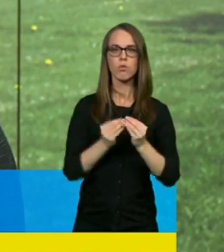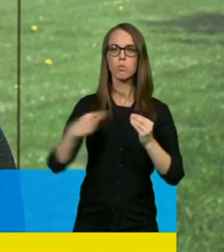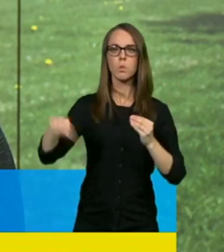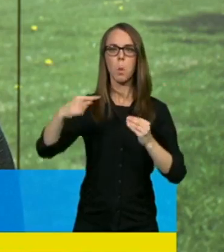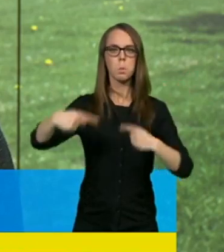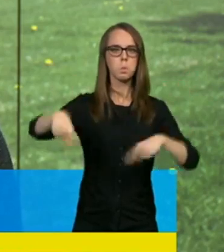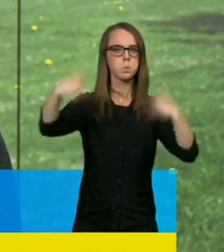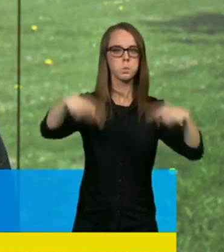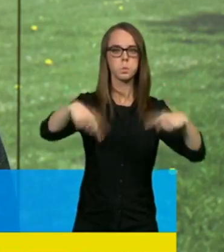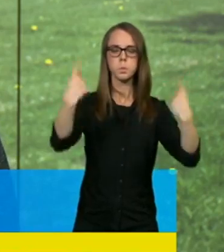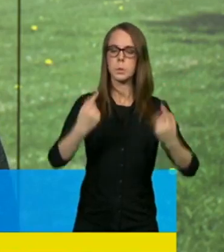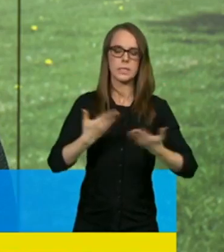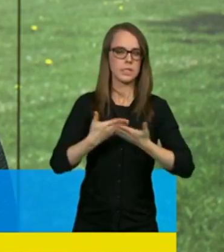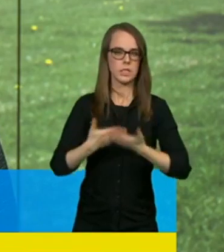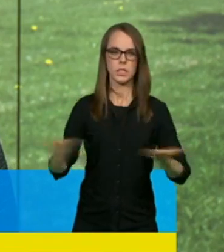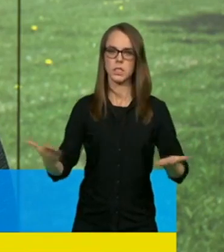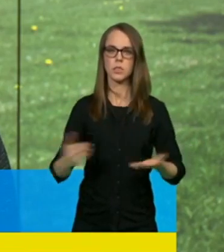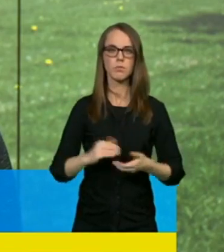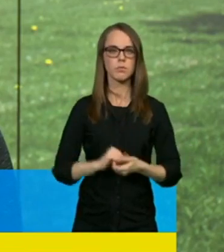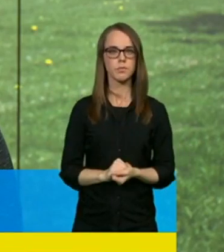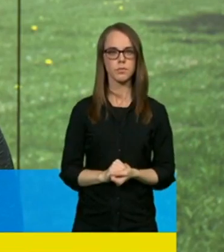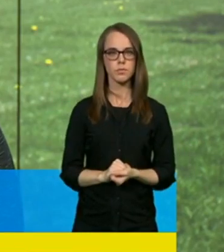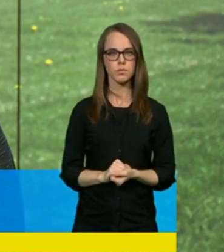Asi nejvýznamnější změna je ta,